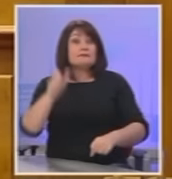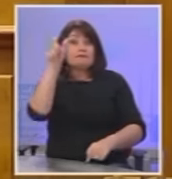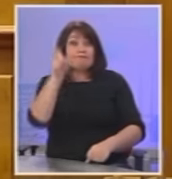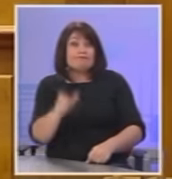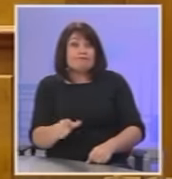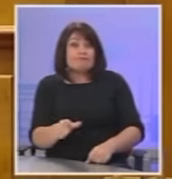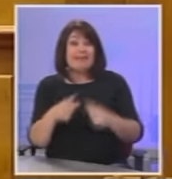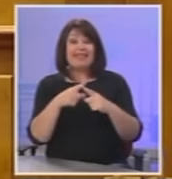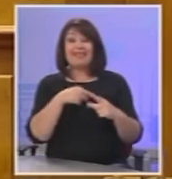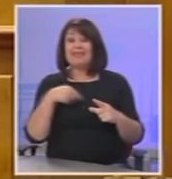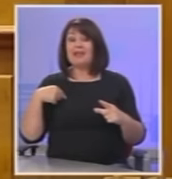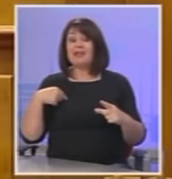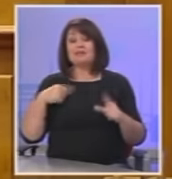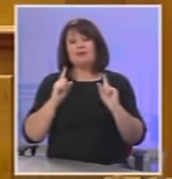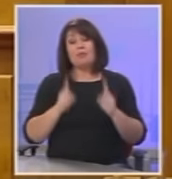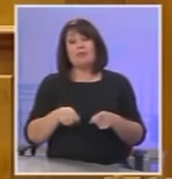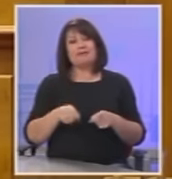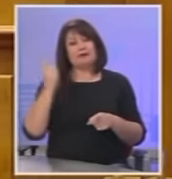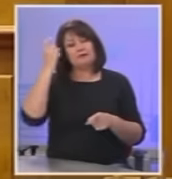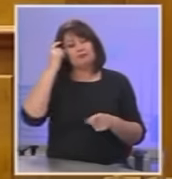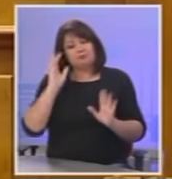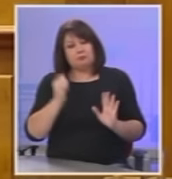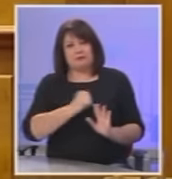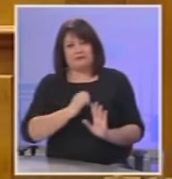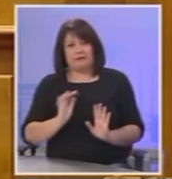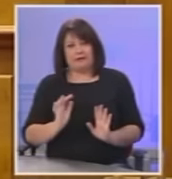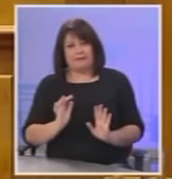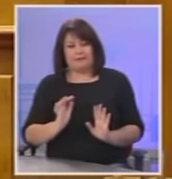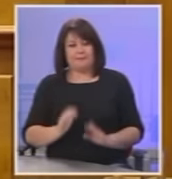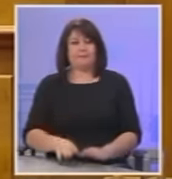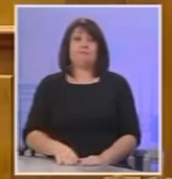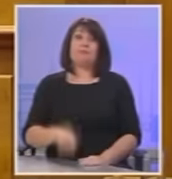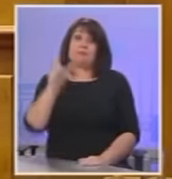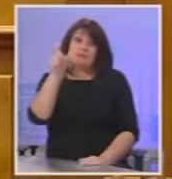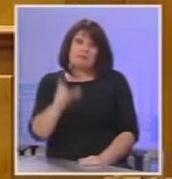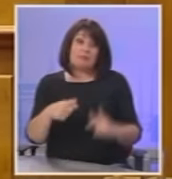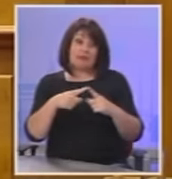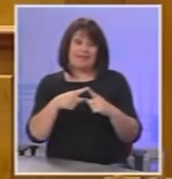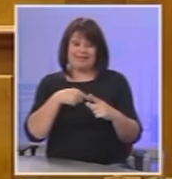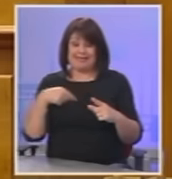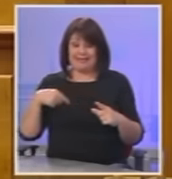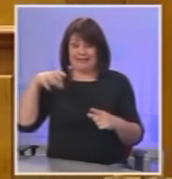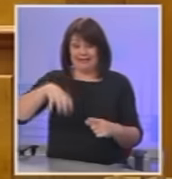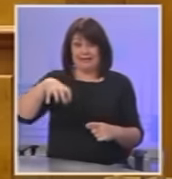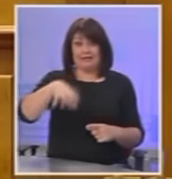κρίση της διοίκησης. Έτσι όμως, αφού θα υπάρχει υποκειμενική διοίκηση,